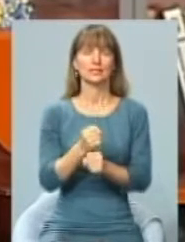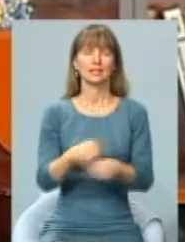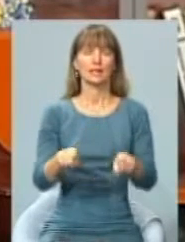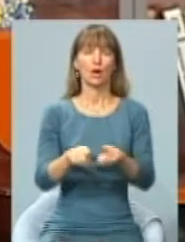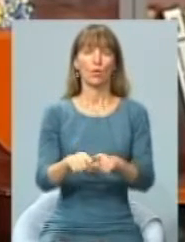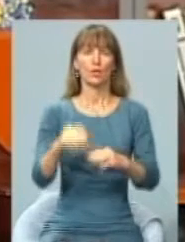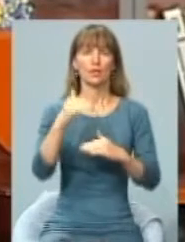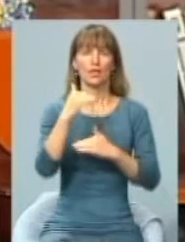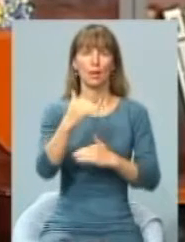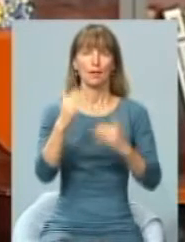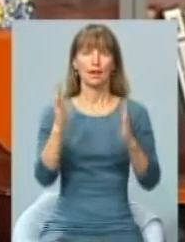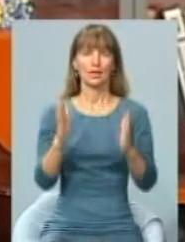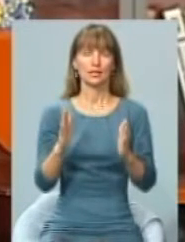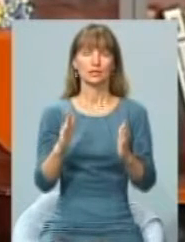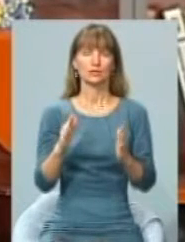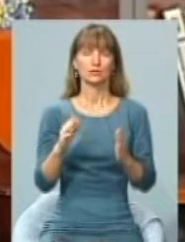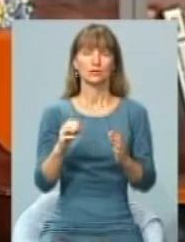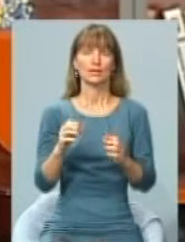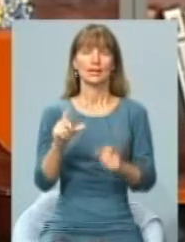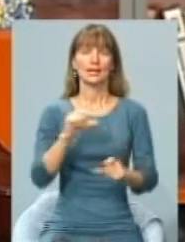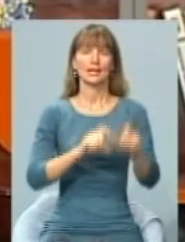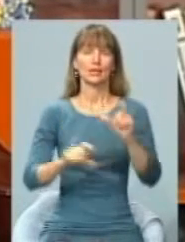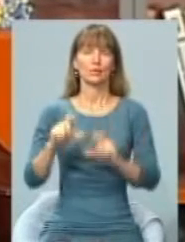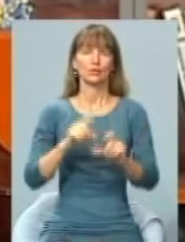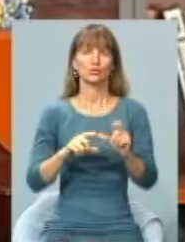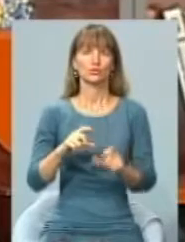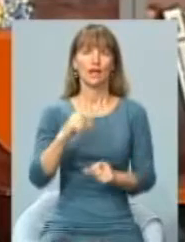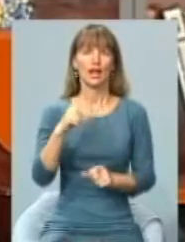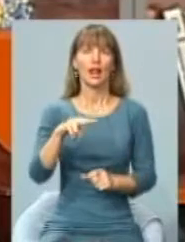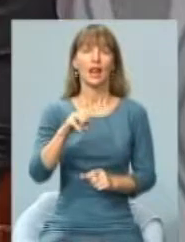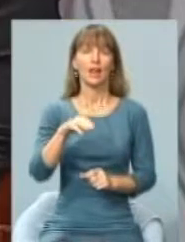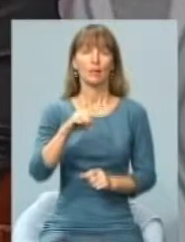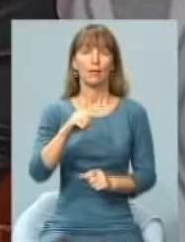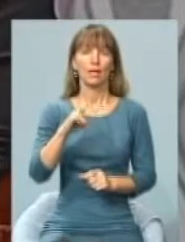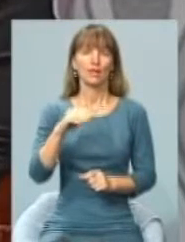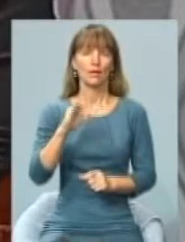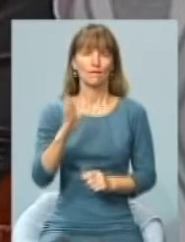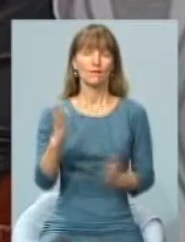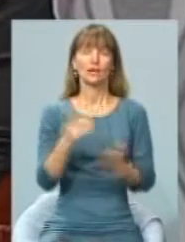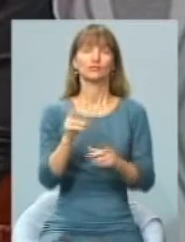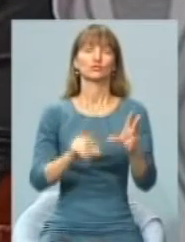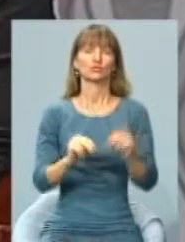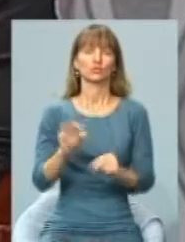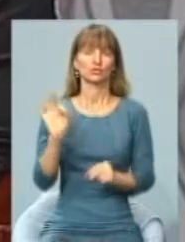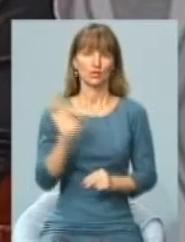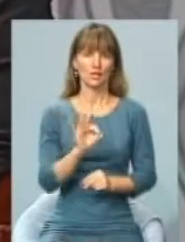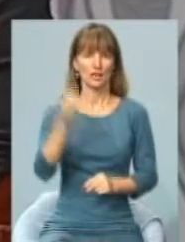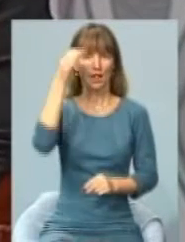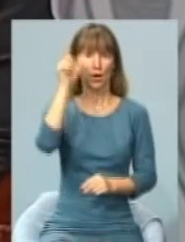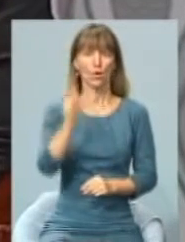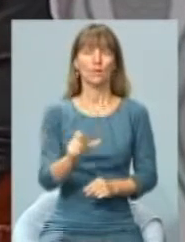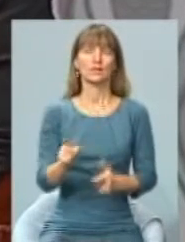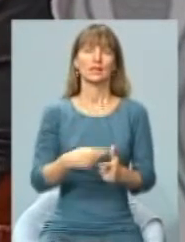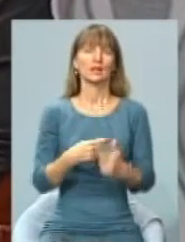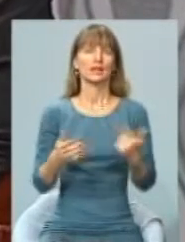таблицю, хімічну таблицю хімічних елементів. Як ти вважаєш, а чи часто науковцям або